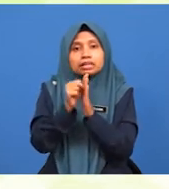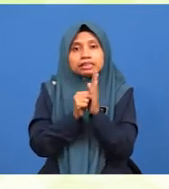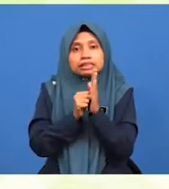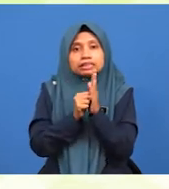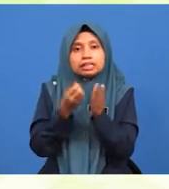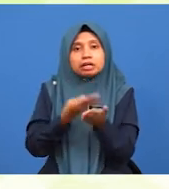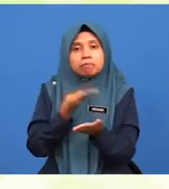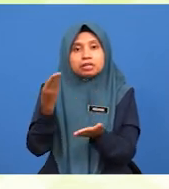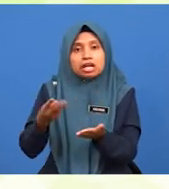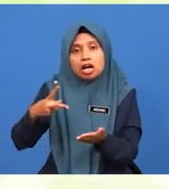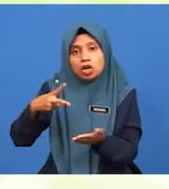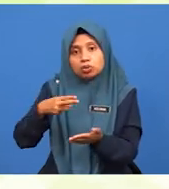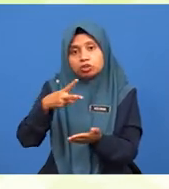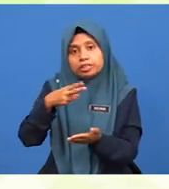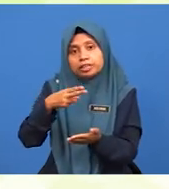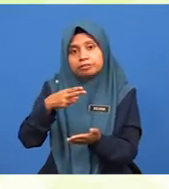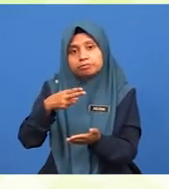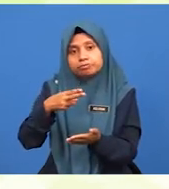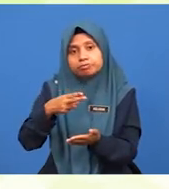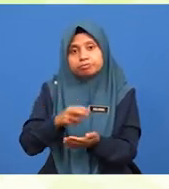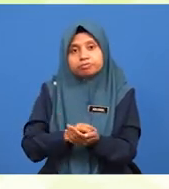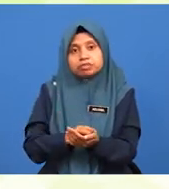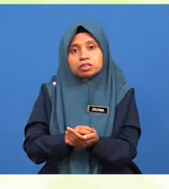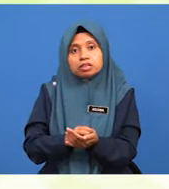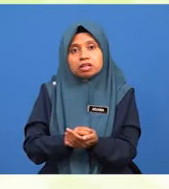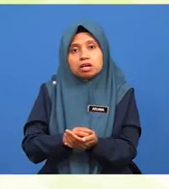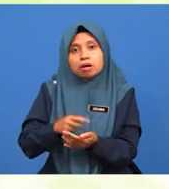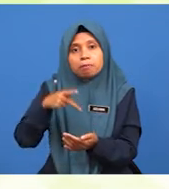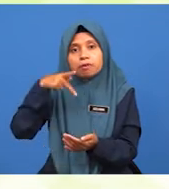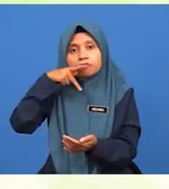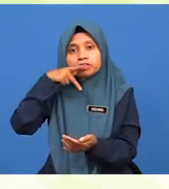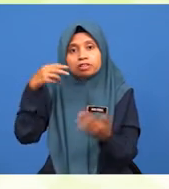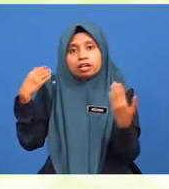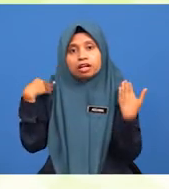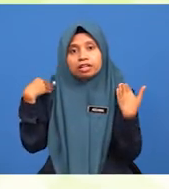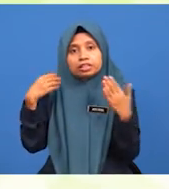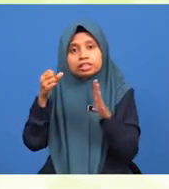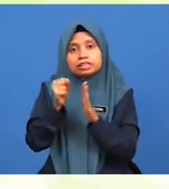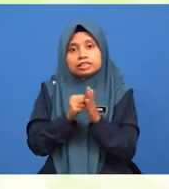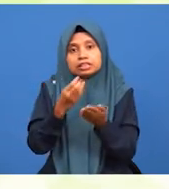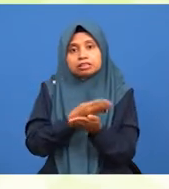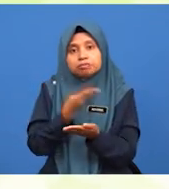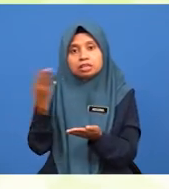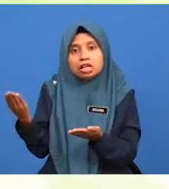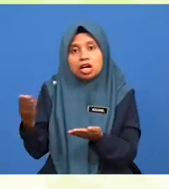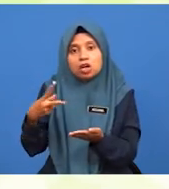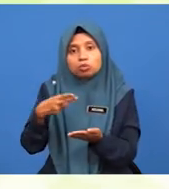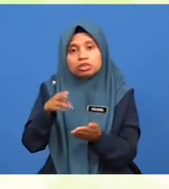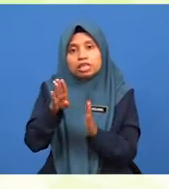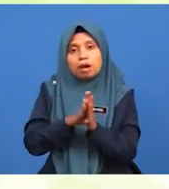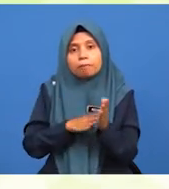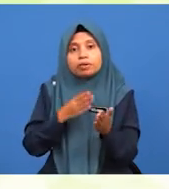gunting. Ayat yang kedua, Pawitra ada sebilah gunting berwarna